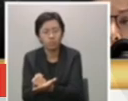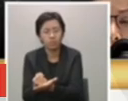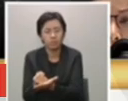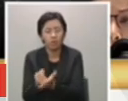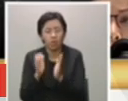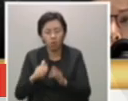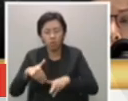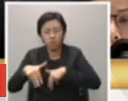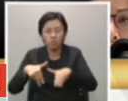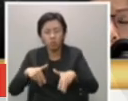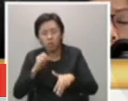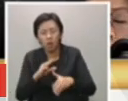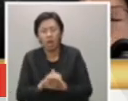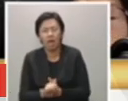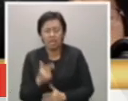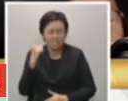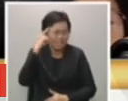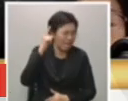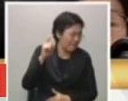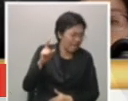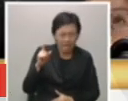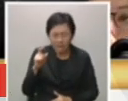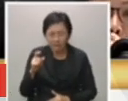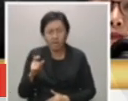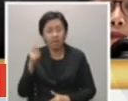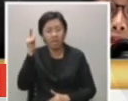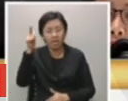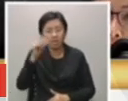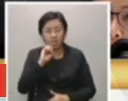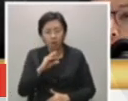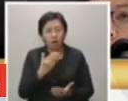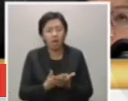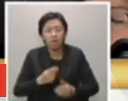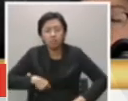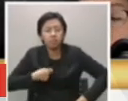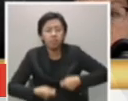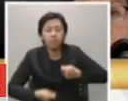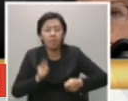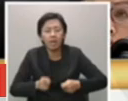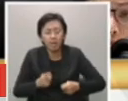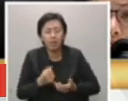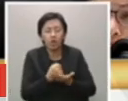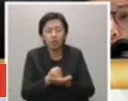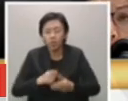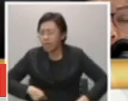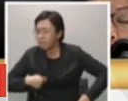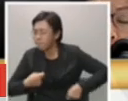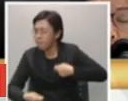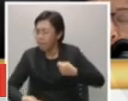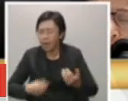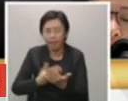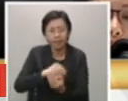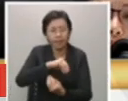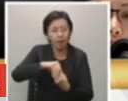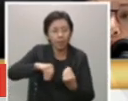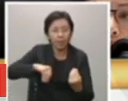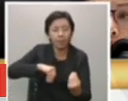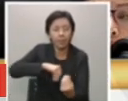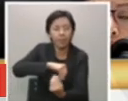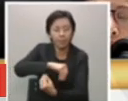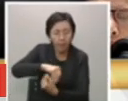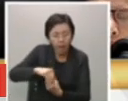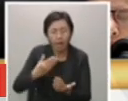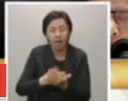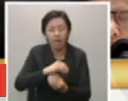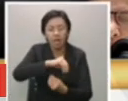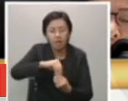คนแทบจะหมดความหวังท่านทักษิณบอกว่าใช้จ่ายตามปกติช่วยกันบริโภคเพื่อให้เกิดเศรษฐกิจ